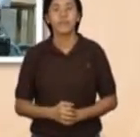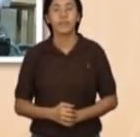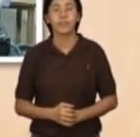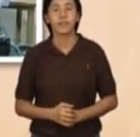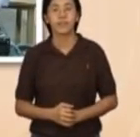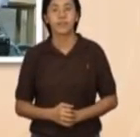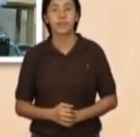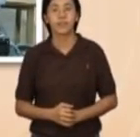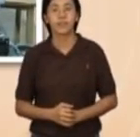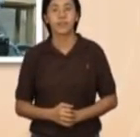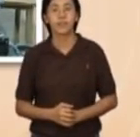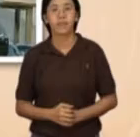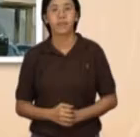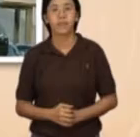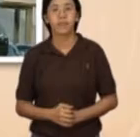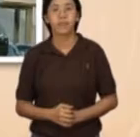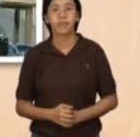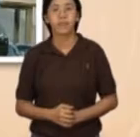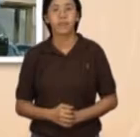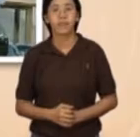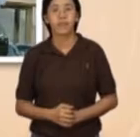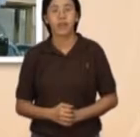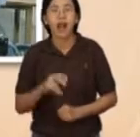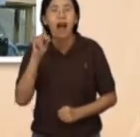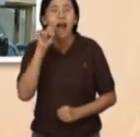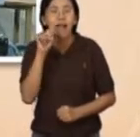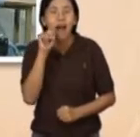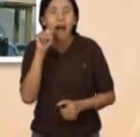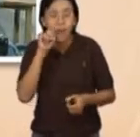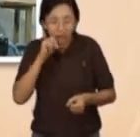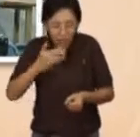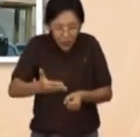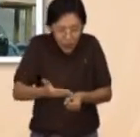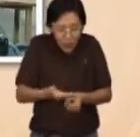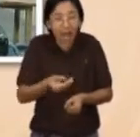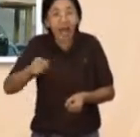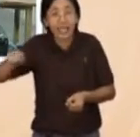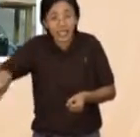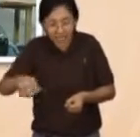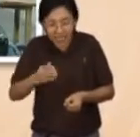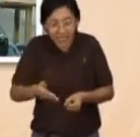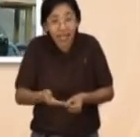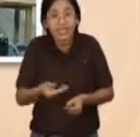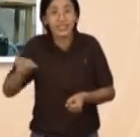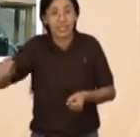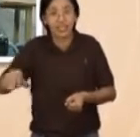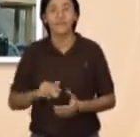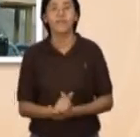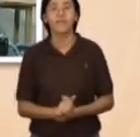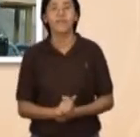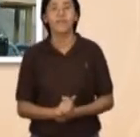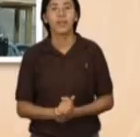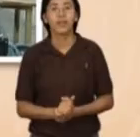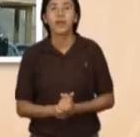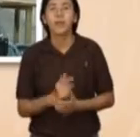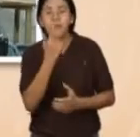อ๋อนี่ก็พยายามน้ำ คือมันจะมีพวกหน้ายังพวกเลือดอะ